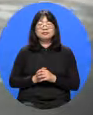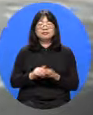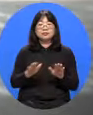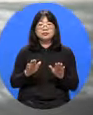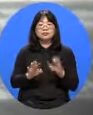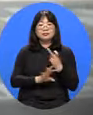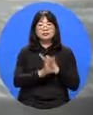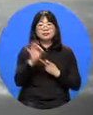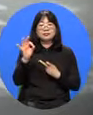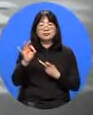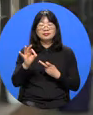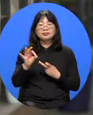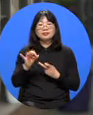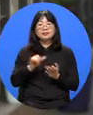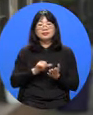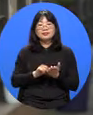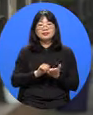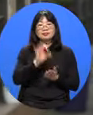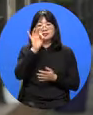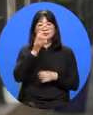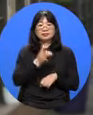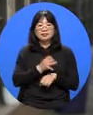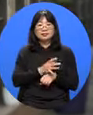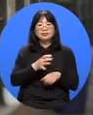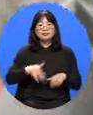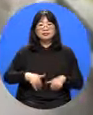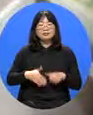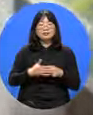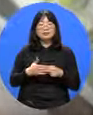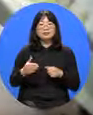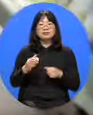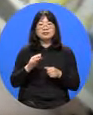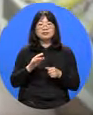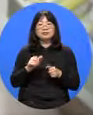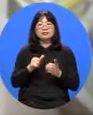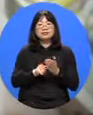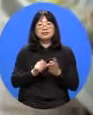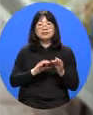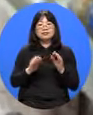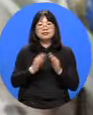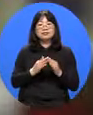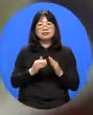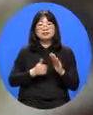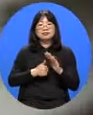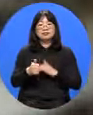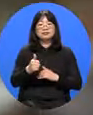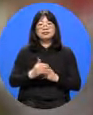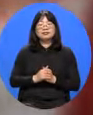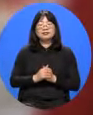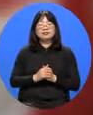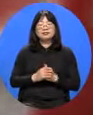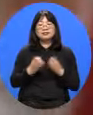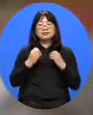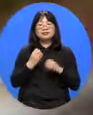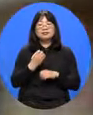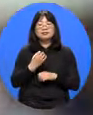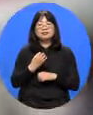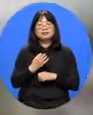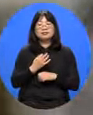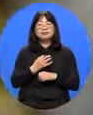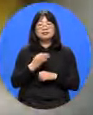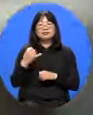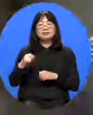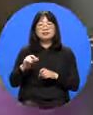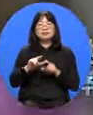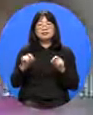오늘 아침에는 지우개를 하나 사야 해서 문방구에 들렸어요. 새로 나온 불량식품